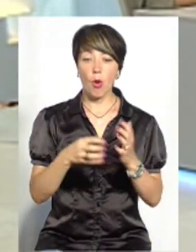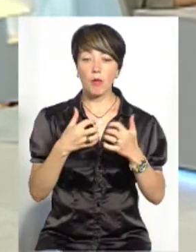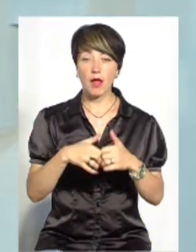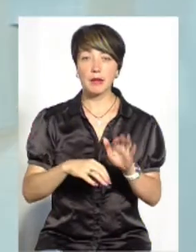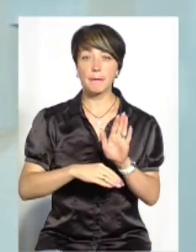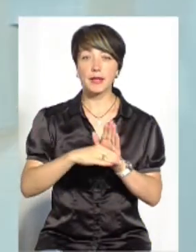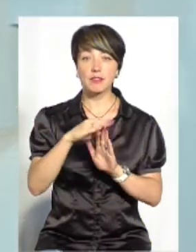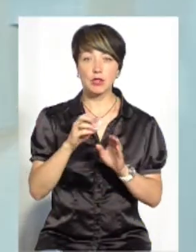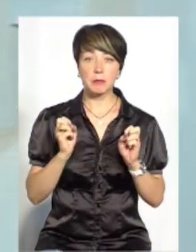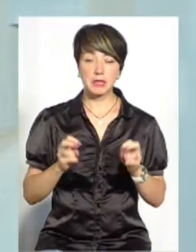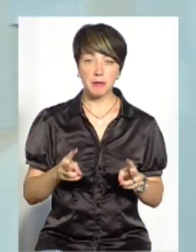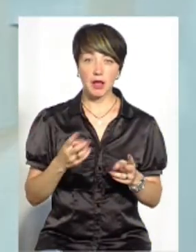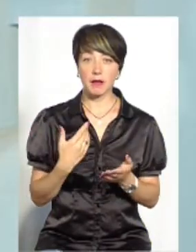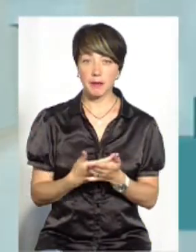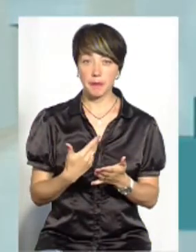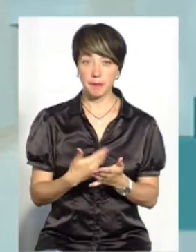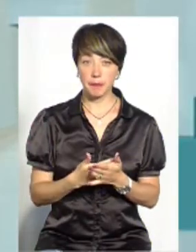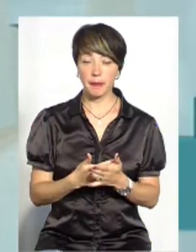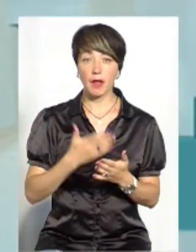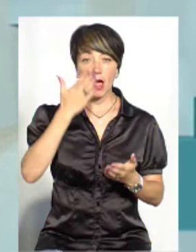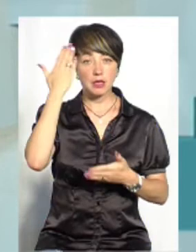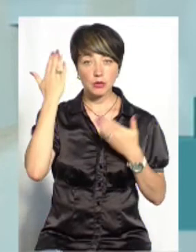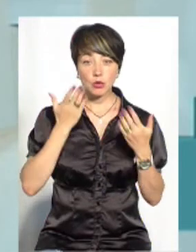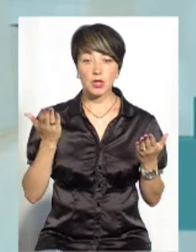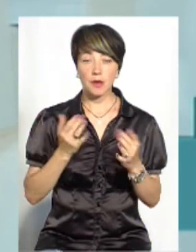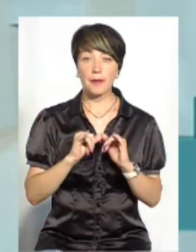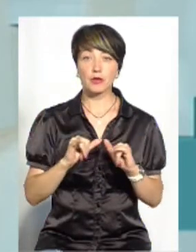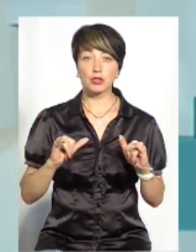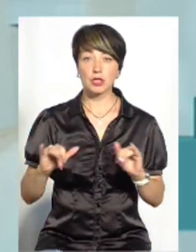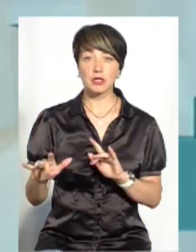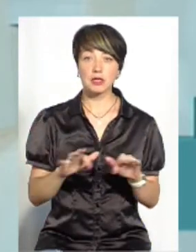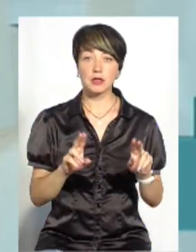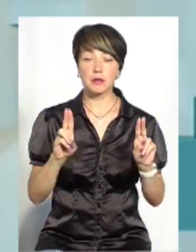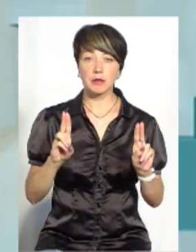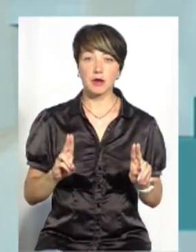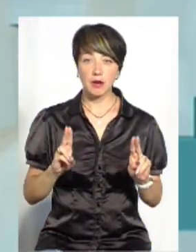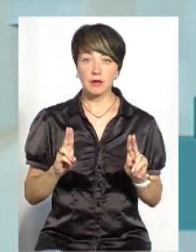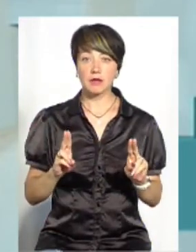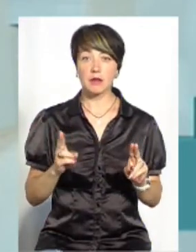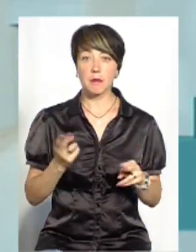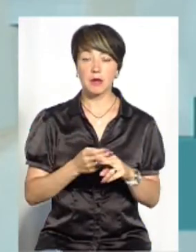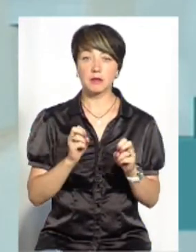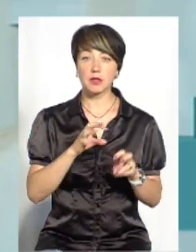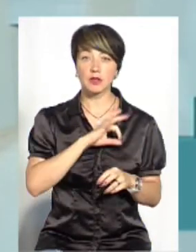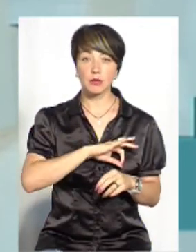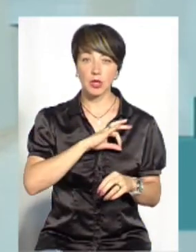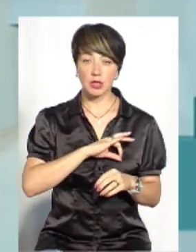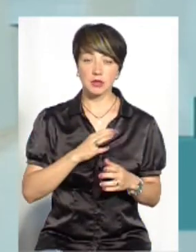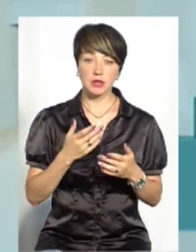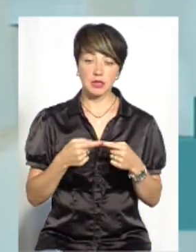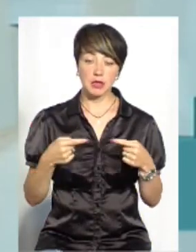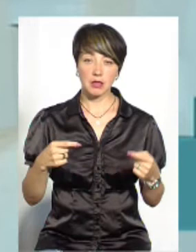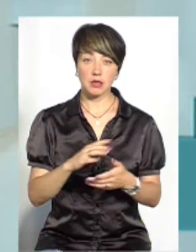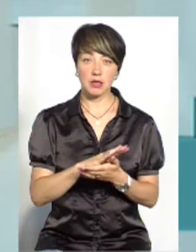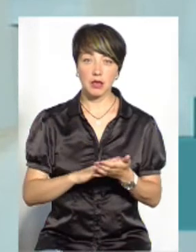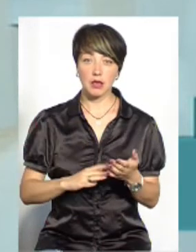обладнання підвищеної безпеки. Тобто на ті атракціони, на які поширюється дія правил і будови безпечної експлуатації атракціонної техніки.